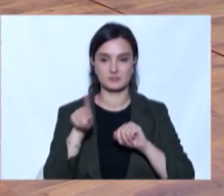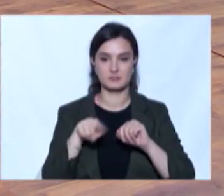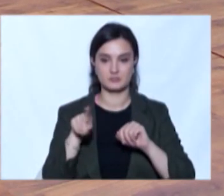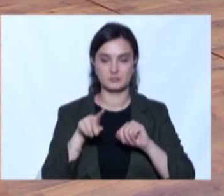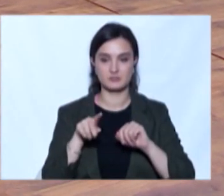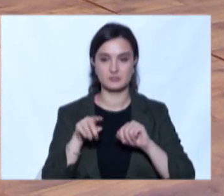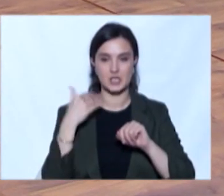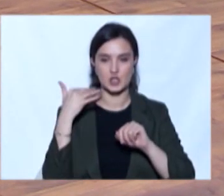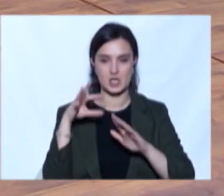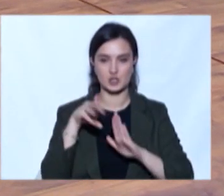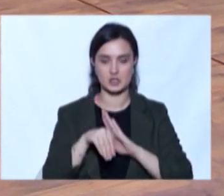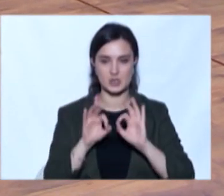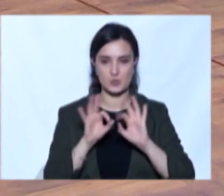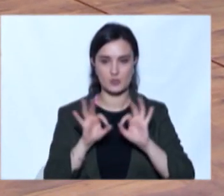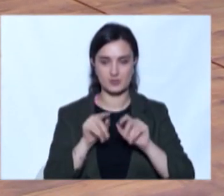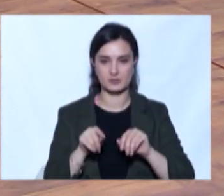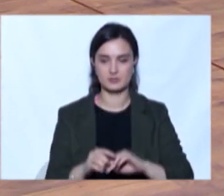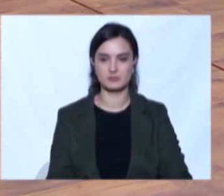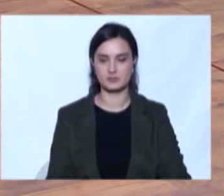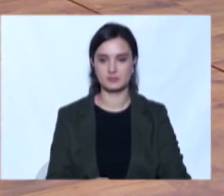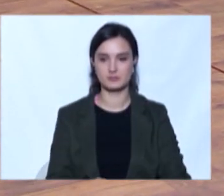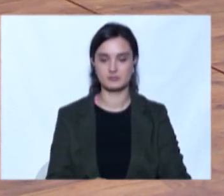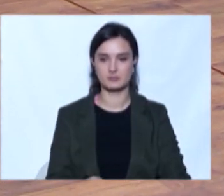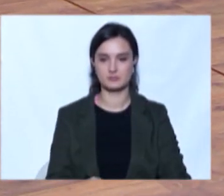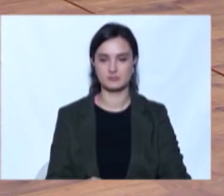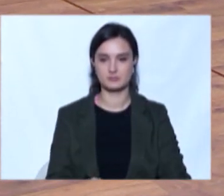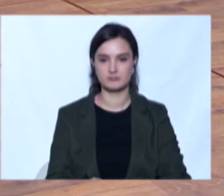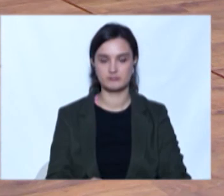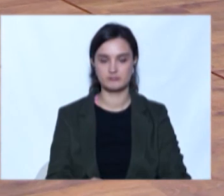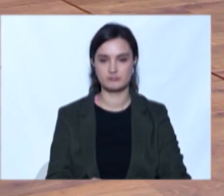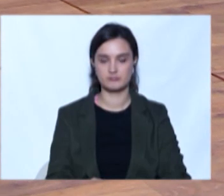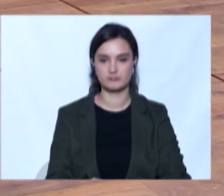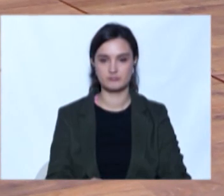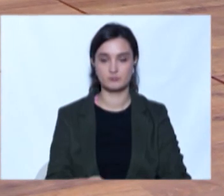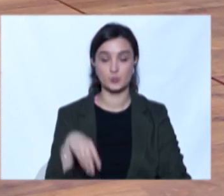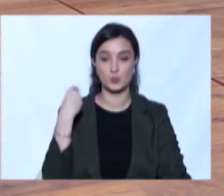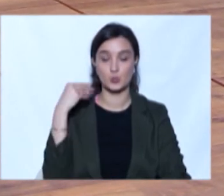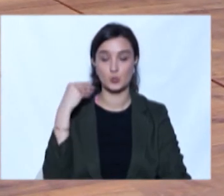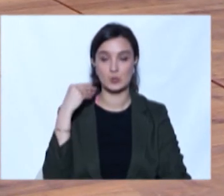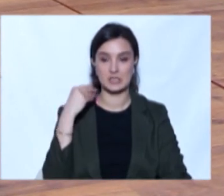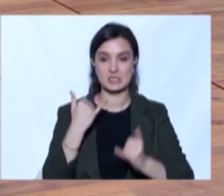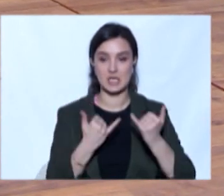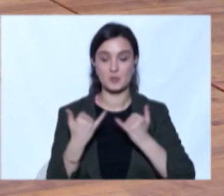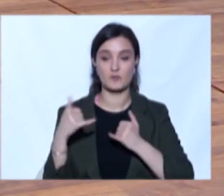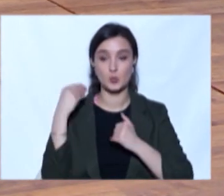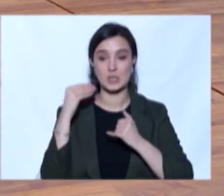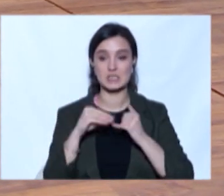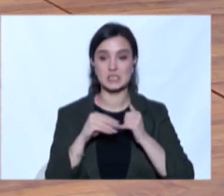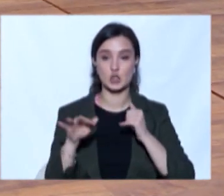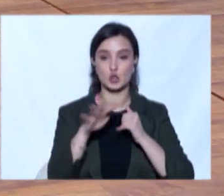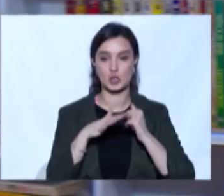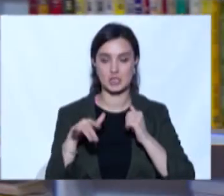საქართველოს აჭარაში, რამდენიმე სოფელში და ძირითადად თურქეთის, თანამედროვე თურქეთის